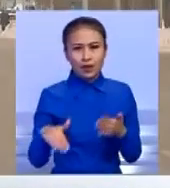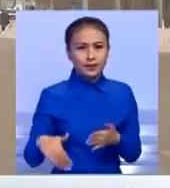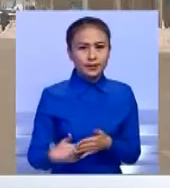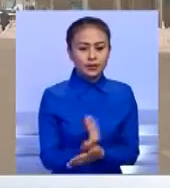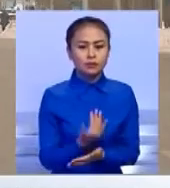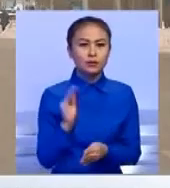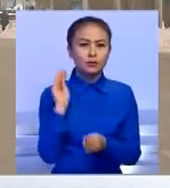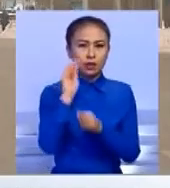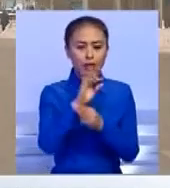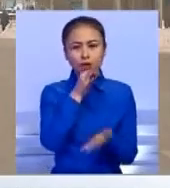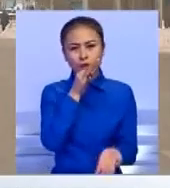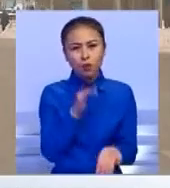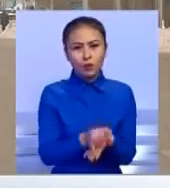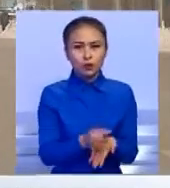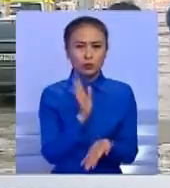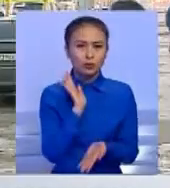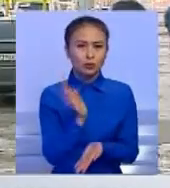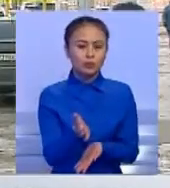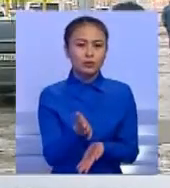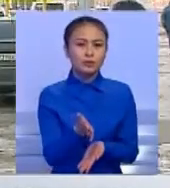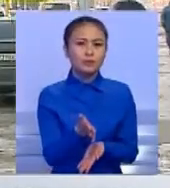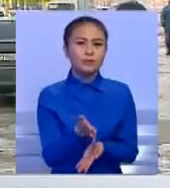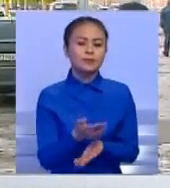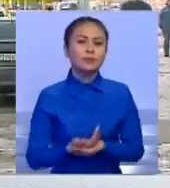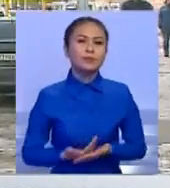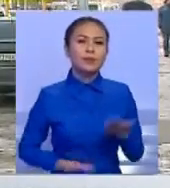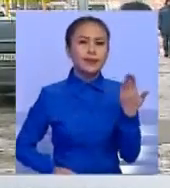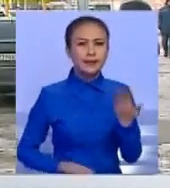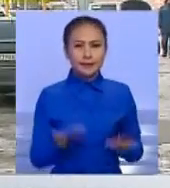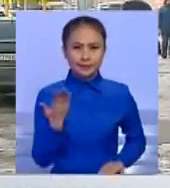шеңберінде жауапкершілікке тартылады.